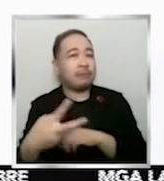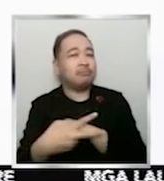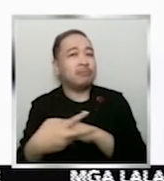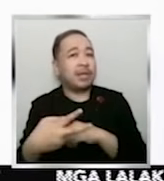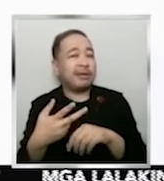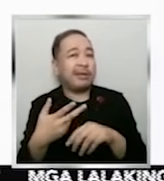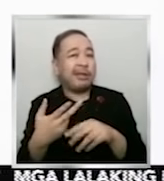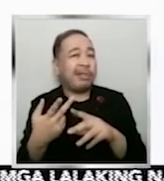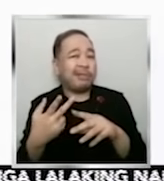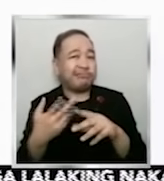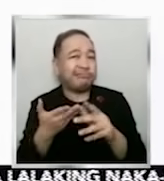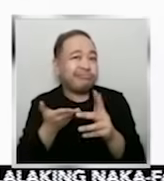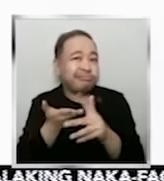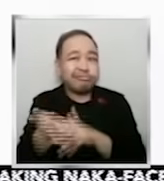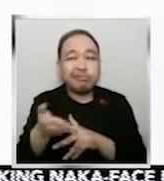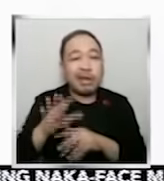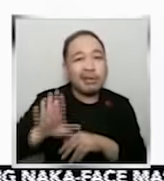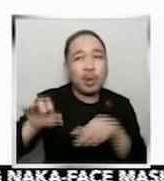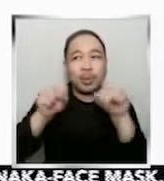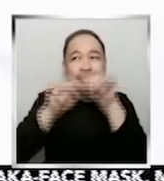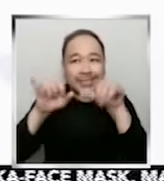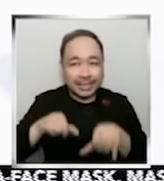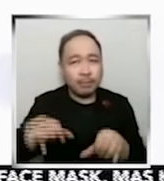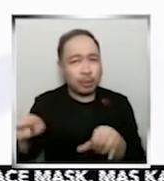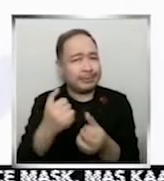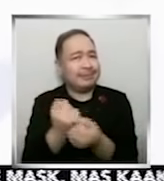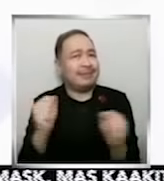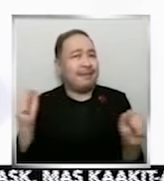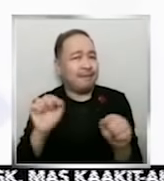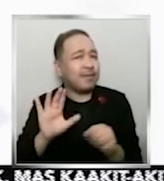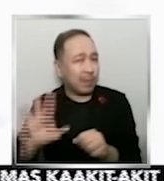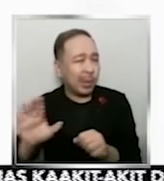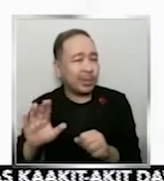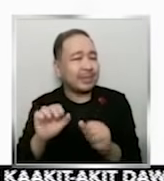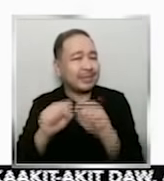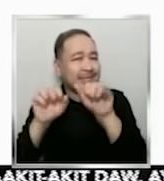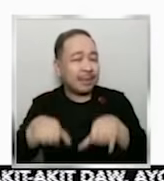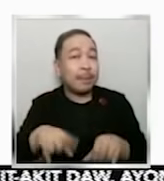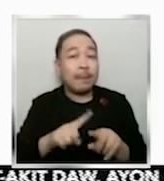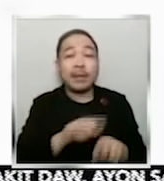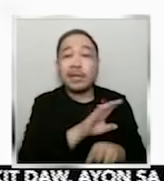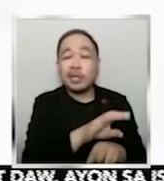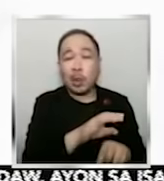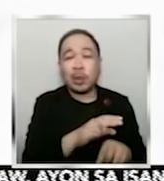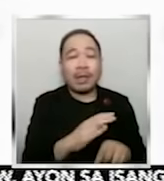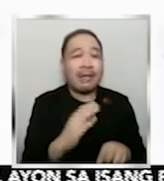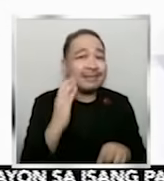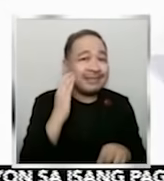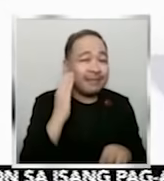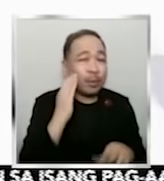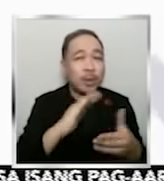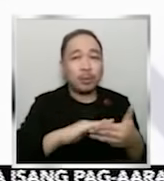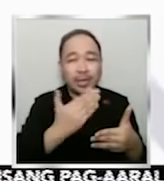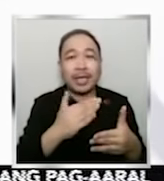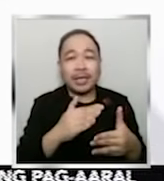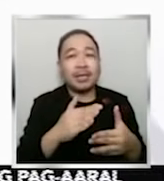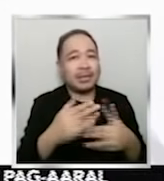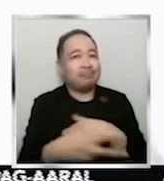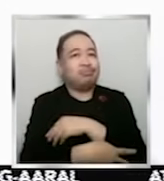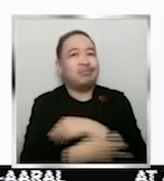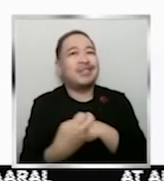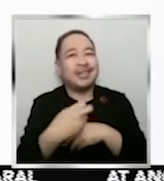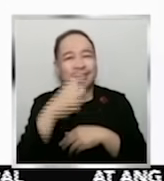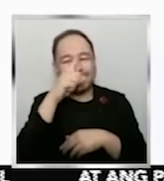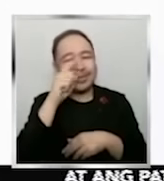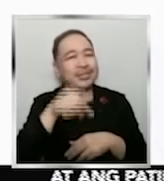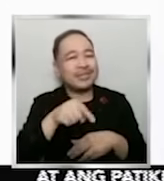kanilang initial na investigasyon, ang mga device ng mga guro ang na-hack sa pamamagitan ng phishing, kaya nakompromiso ang kanilang personal